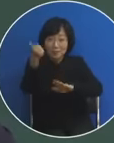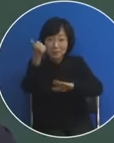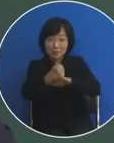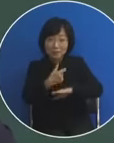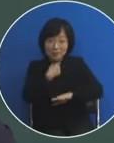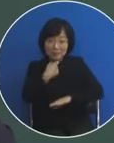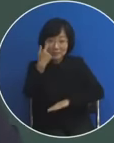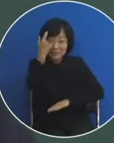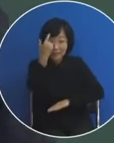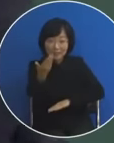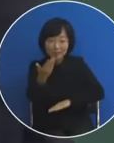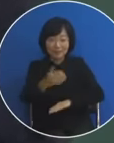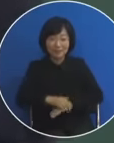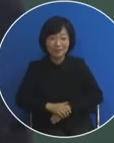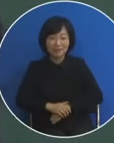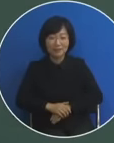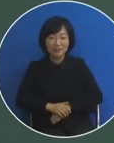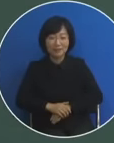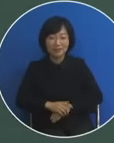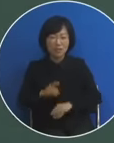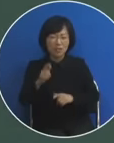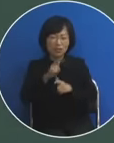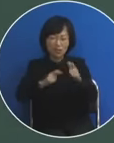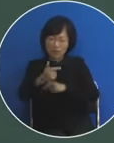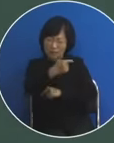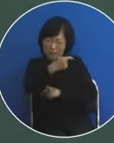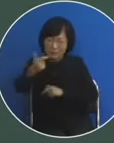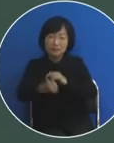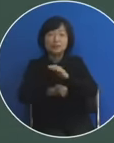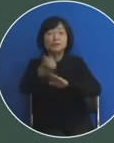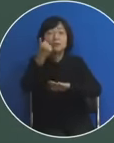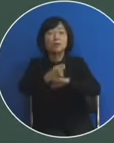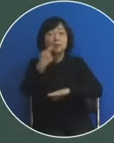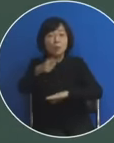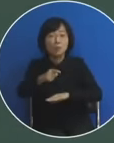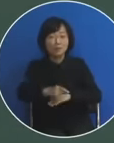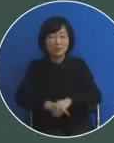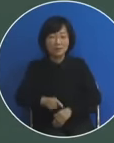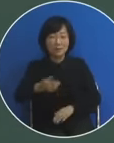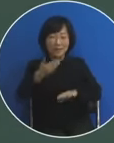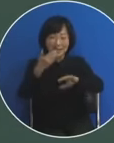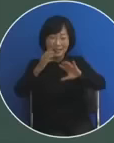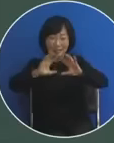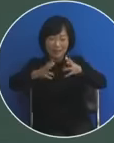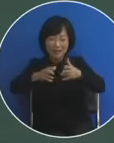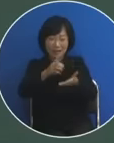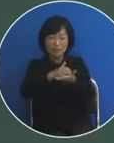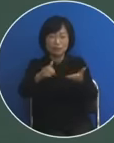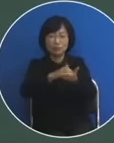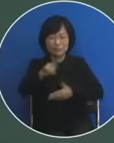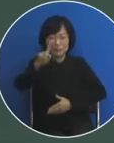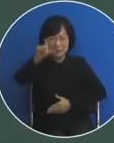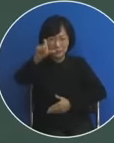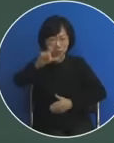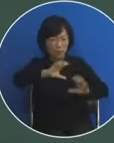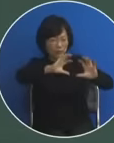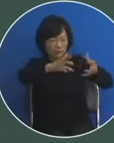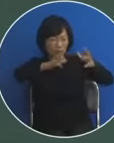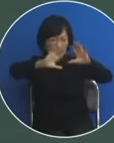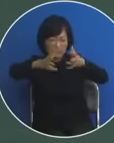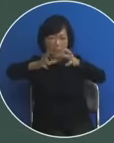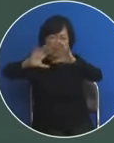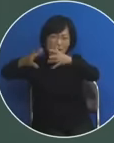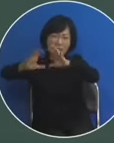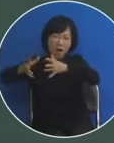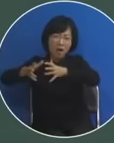성공이 열다섯 나라 문이 열렸어. And the greatest success is that the doors of 15 nations open. 여러분이 아무리 성공해도 한 나라 이상 못